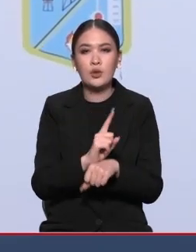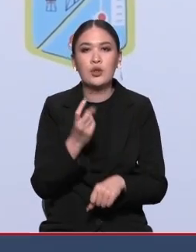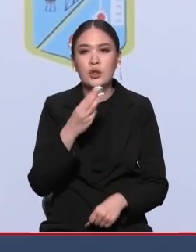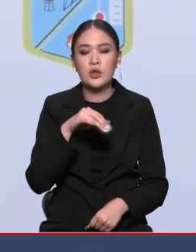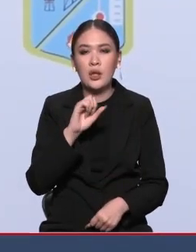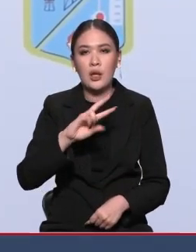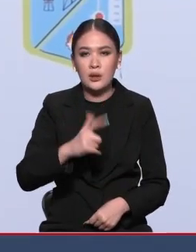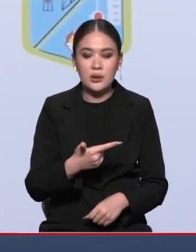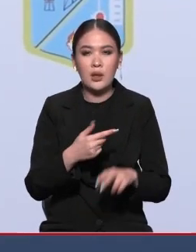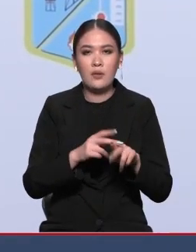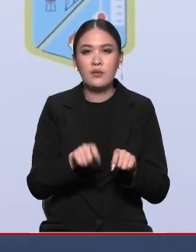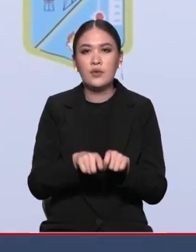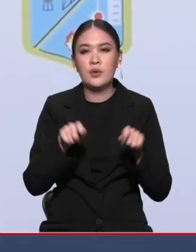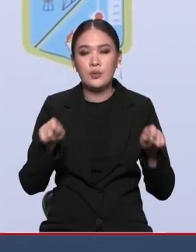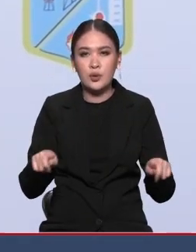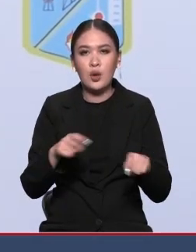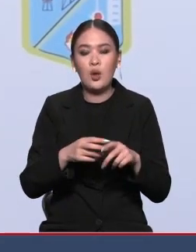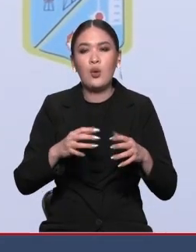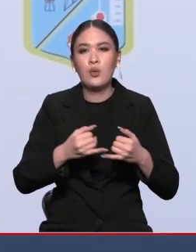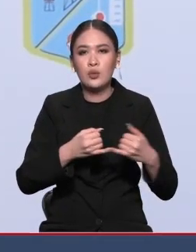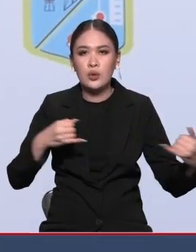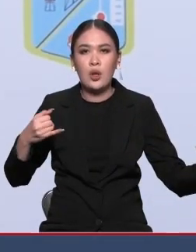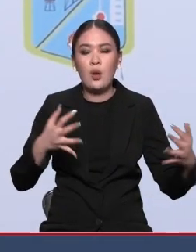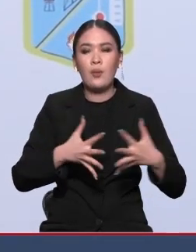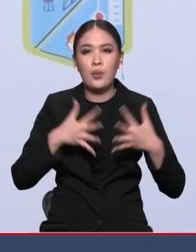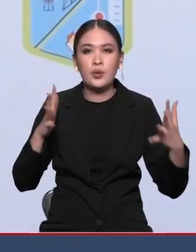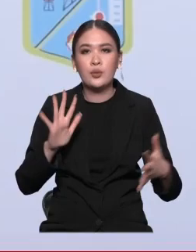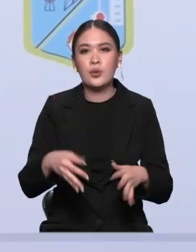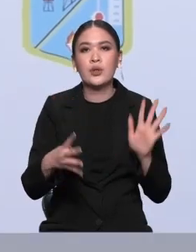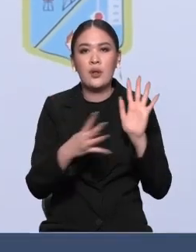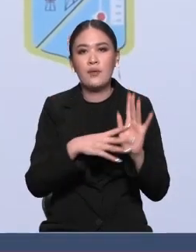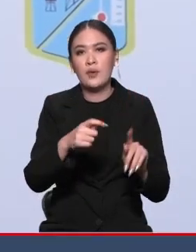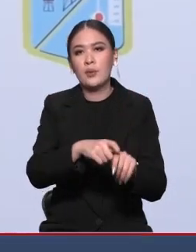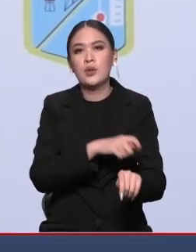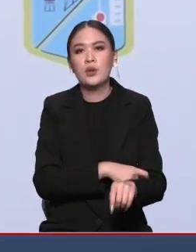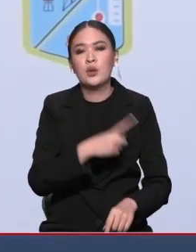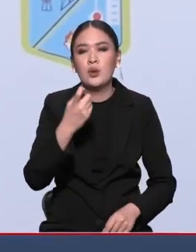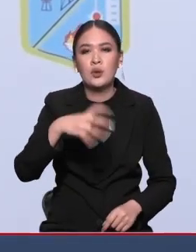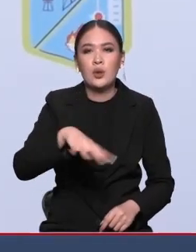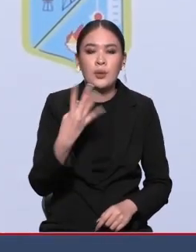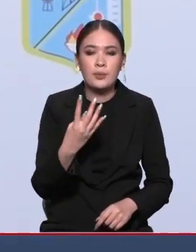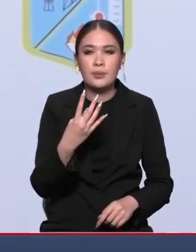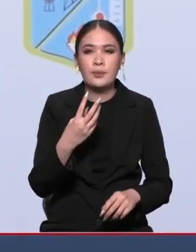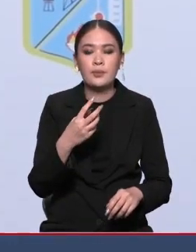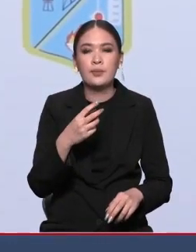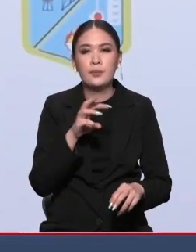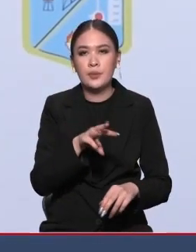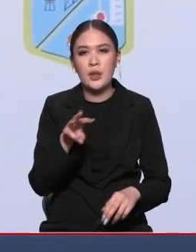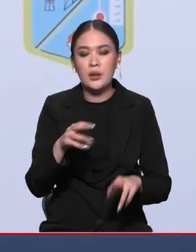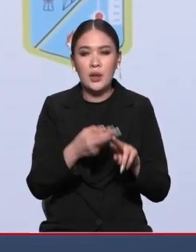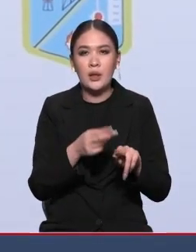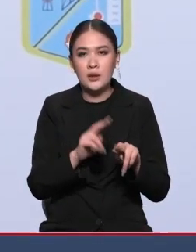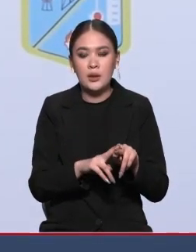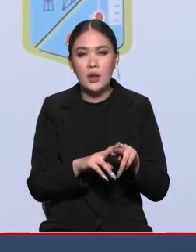будем выпускать более удлиненной длины, это 9 метров 140 миллиметров. Это стандарт американского